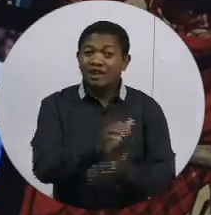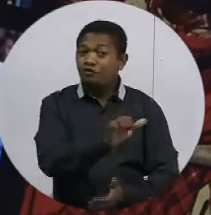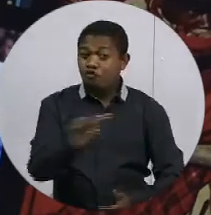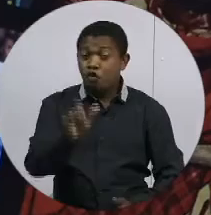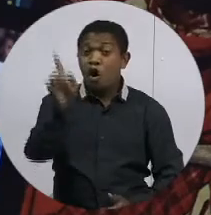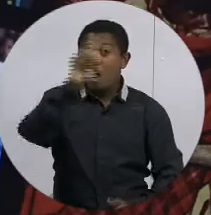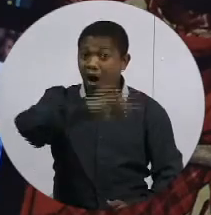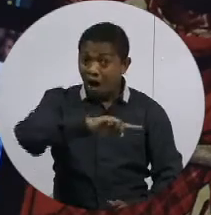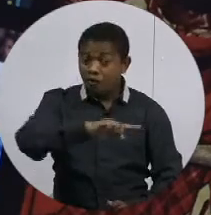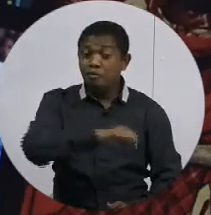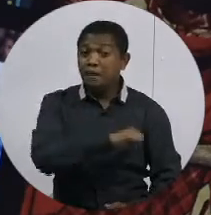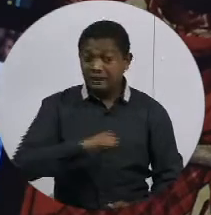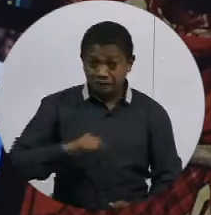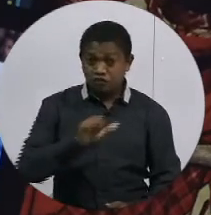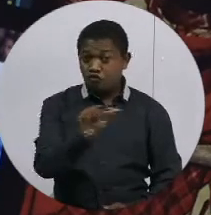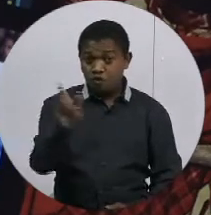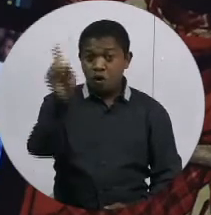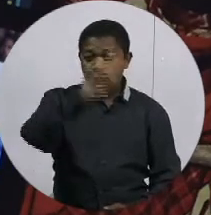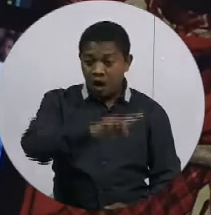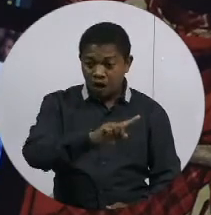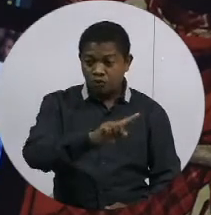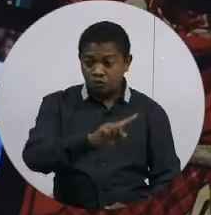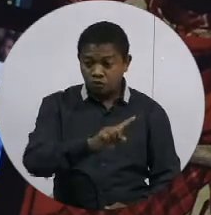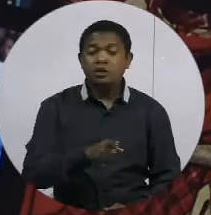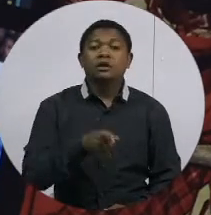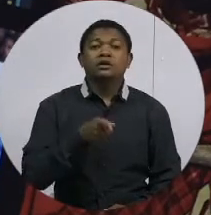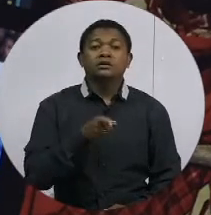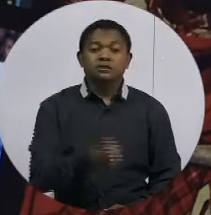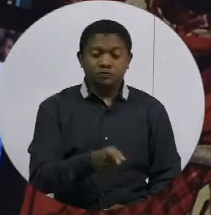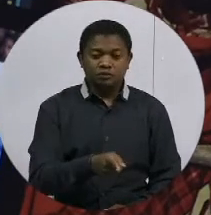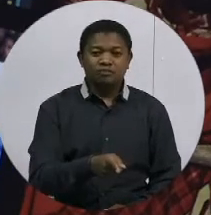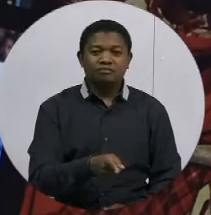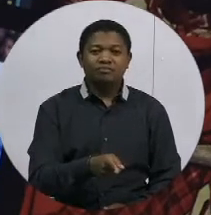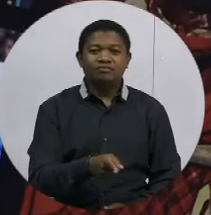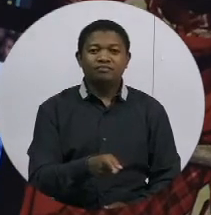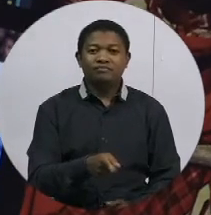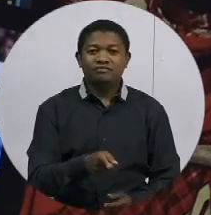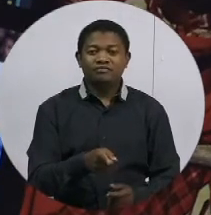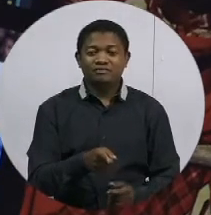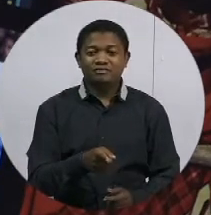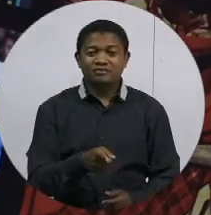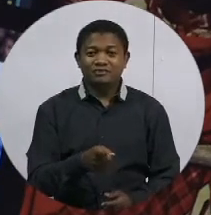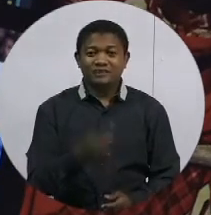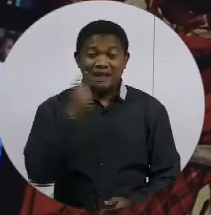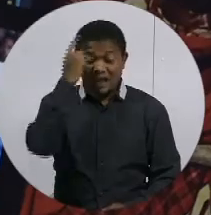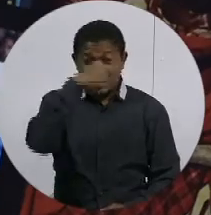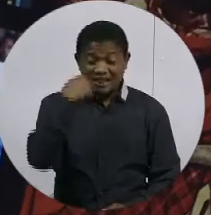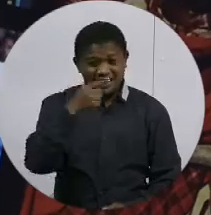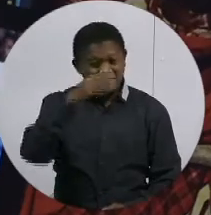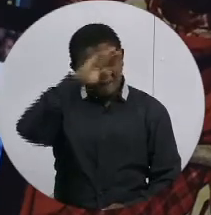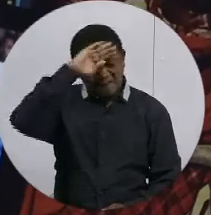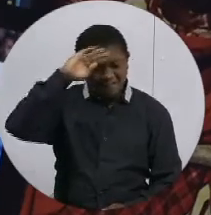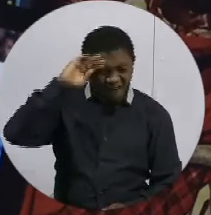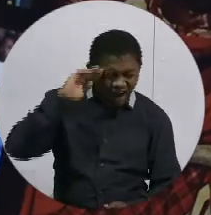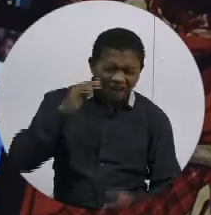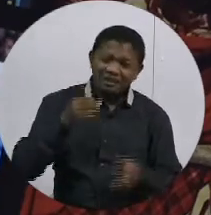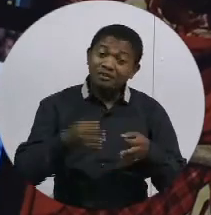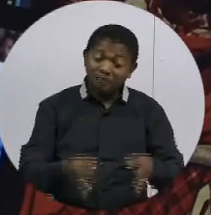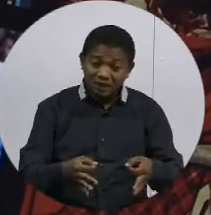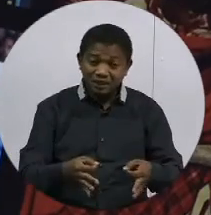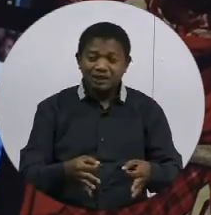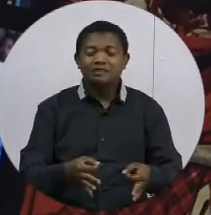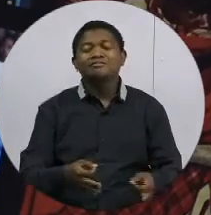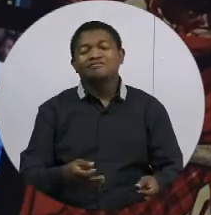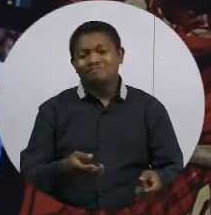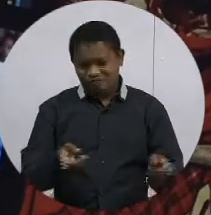mandritra an'izay folo andro izay a, dia afaka raisina koa fa tsy atahorana amindra tsony ary afaka